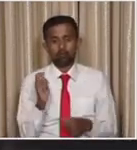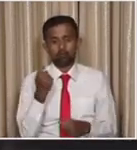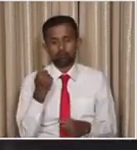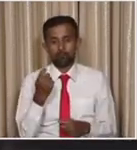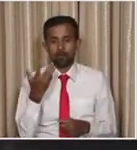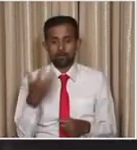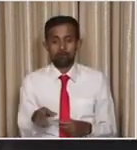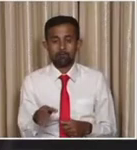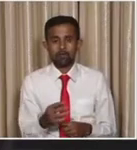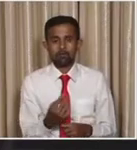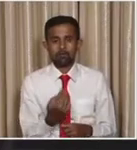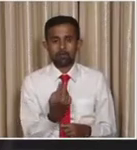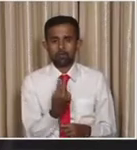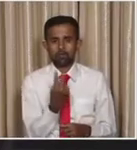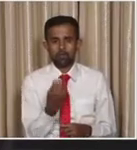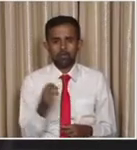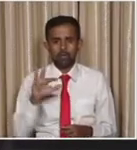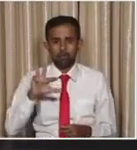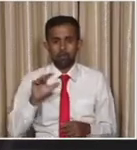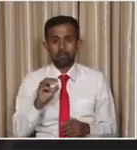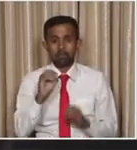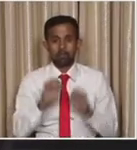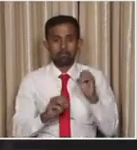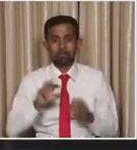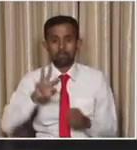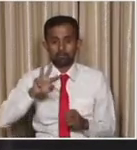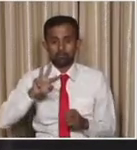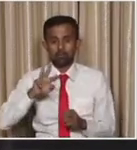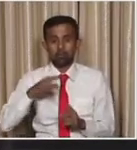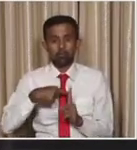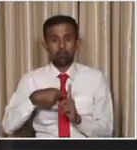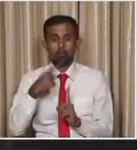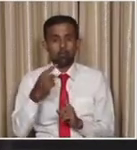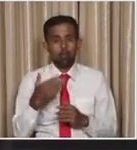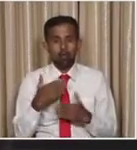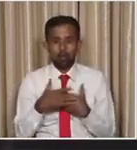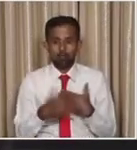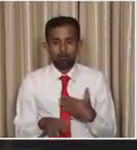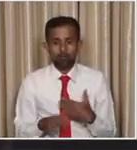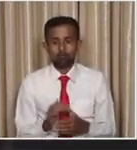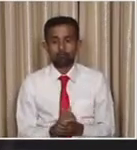අපි 2009 3%ක සංවර්ධනයක හිටියා. දැන්